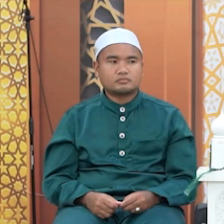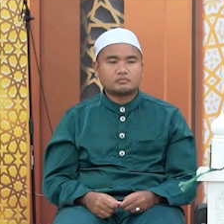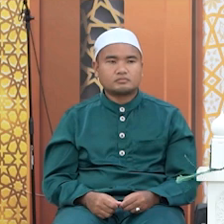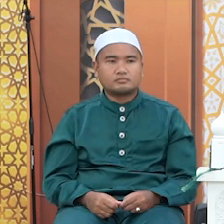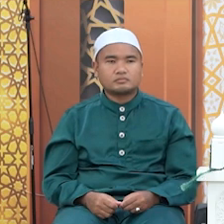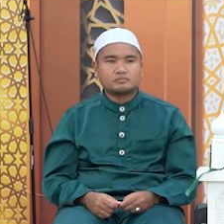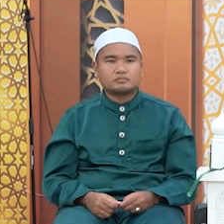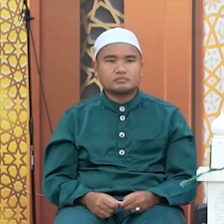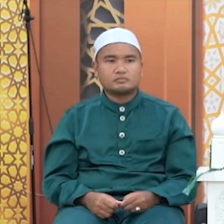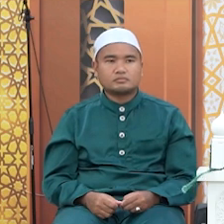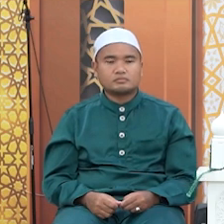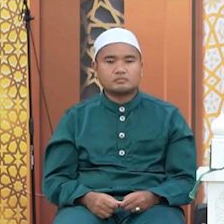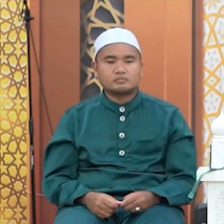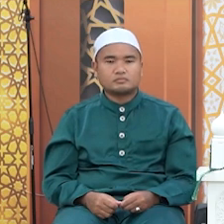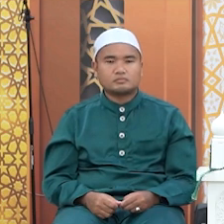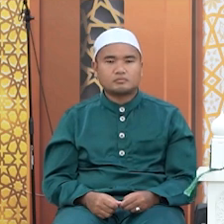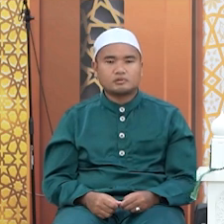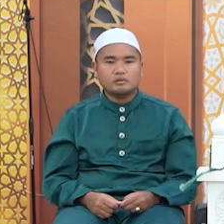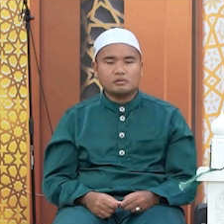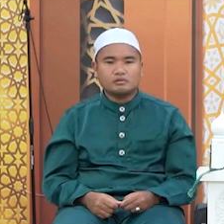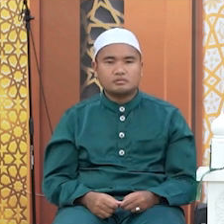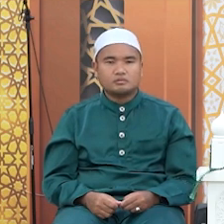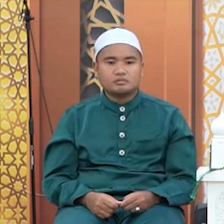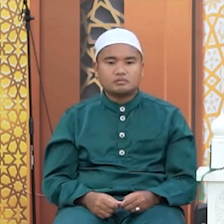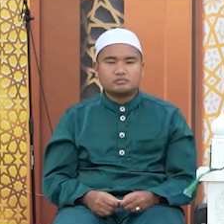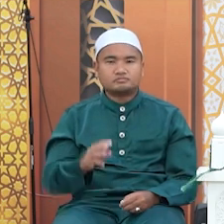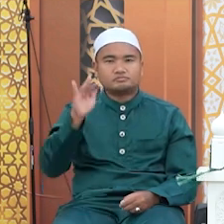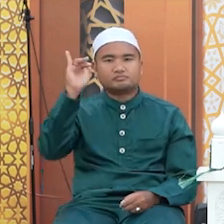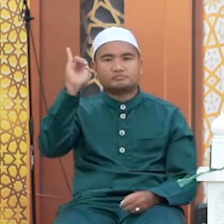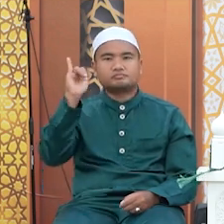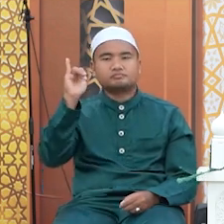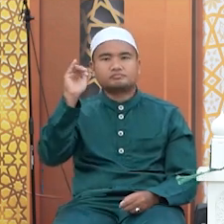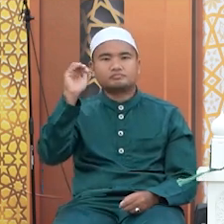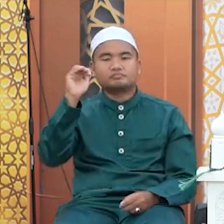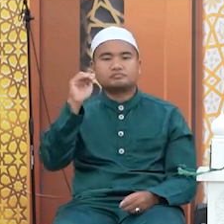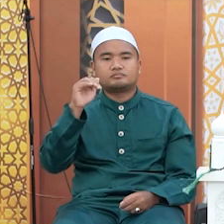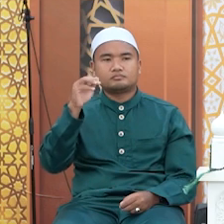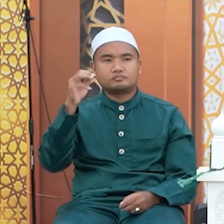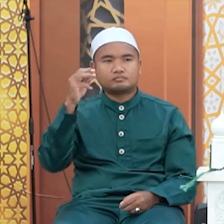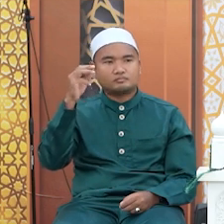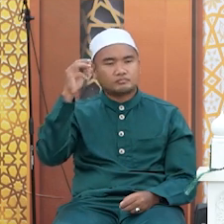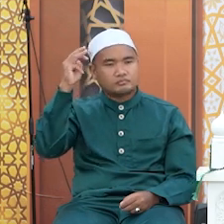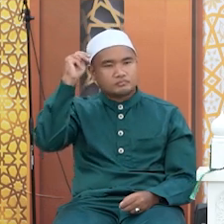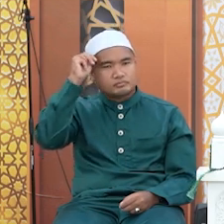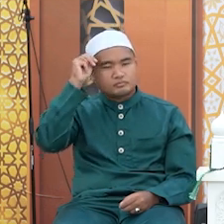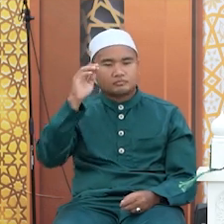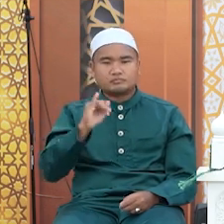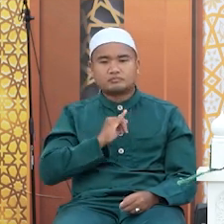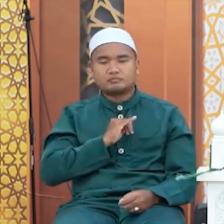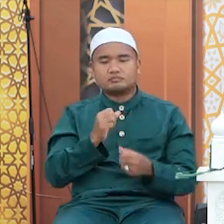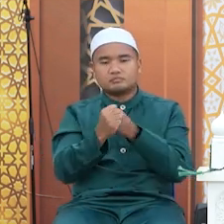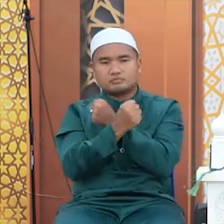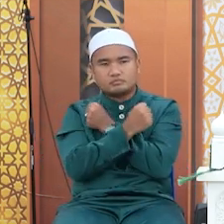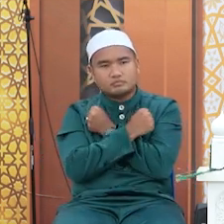wa syukrika wa husni ibadati. Wahai Muaz, aku sayang kat kamu.